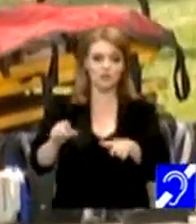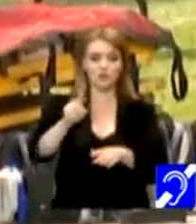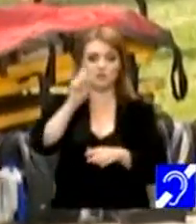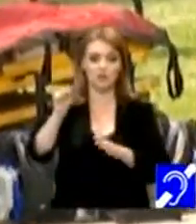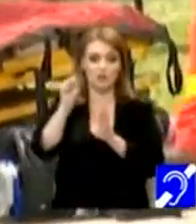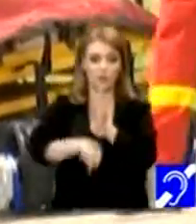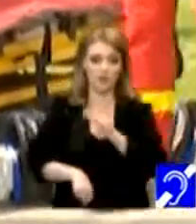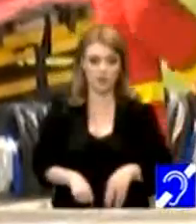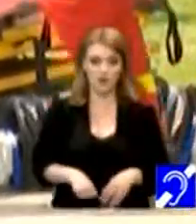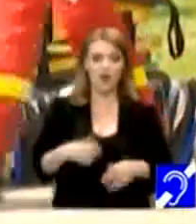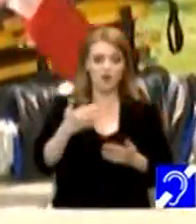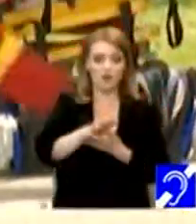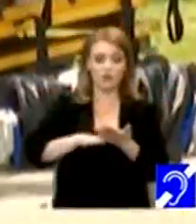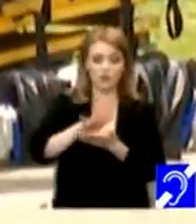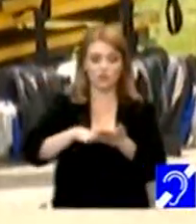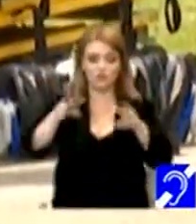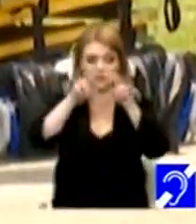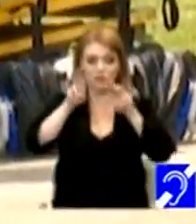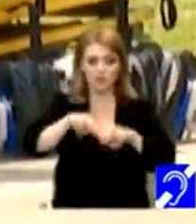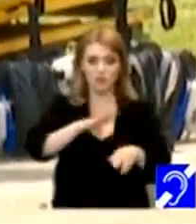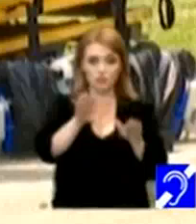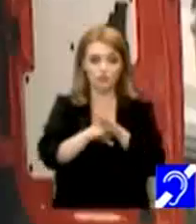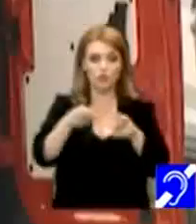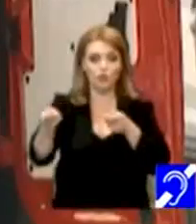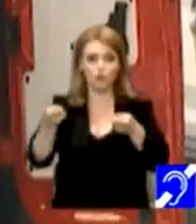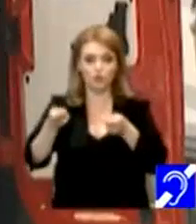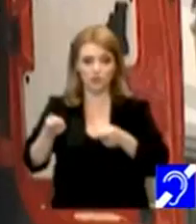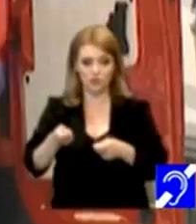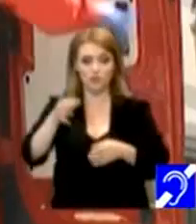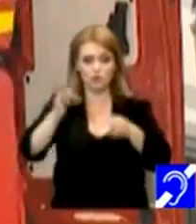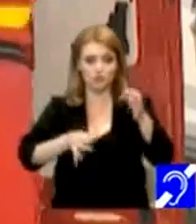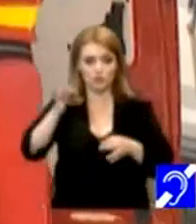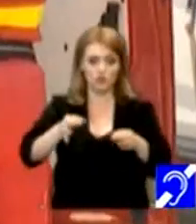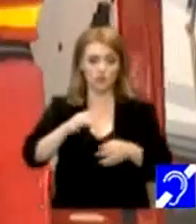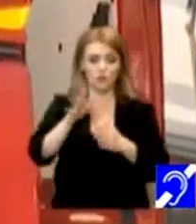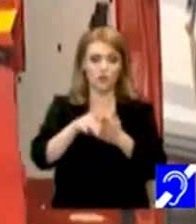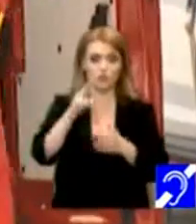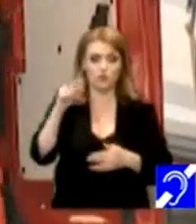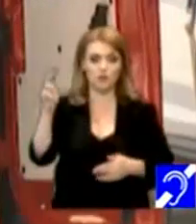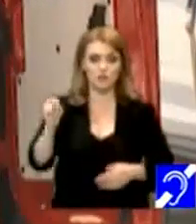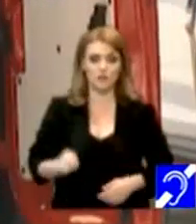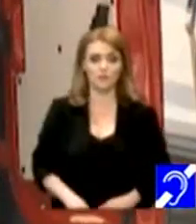din culpă. Cercetările vor continua sub coordonarea parchetului Tribunalului Constanța.